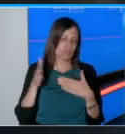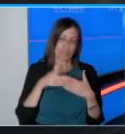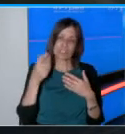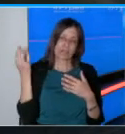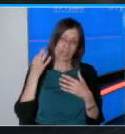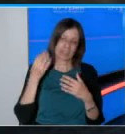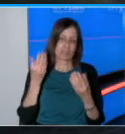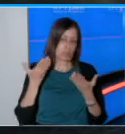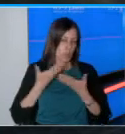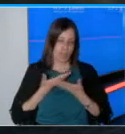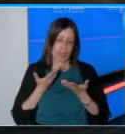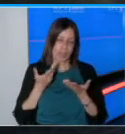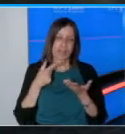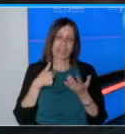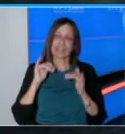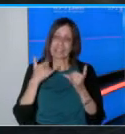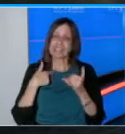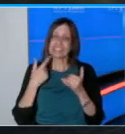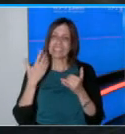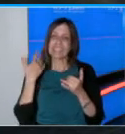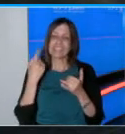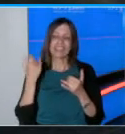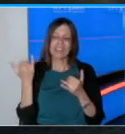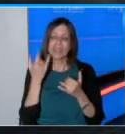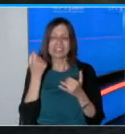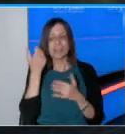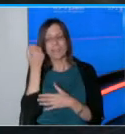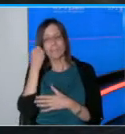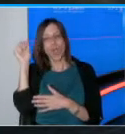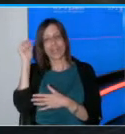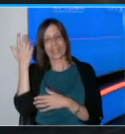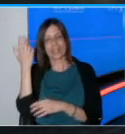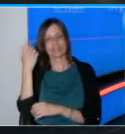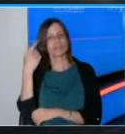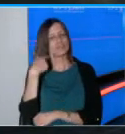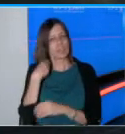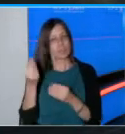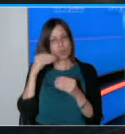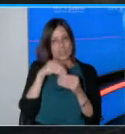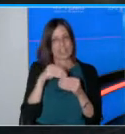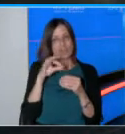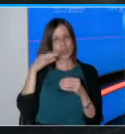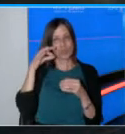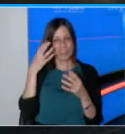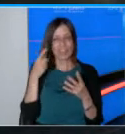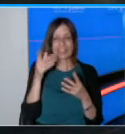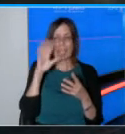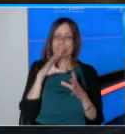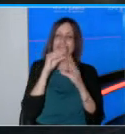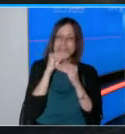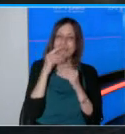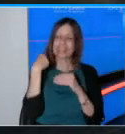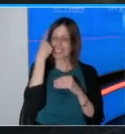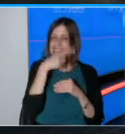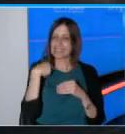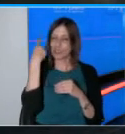מגניב ולגיטימי. אבל כן, אני תמיד הייתי קצת מורדת כזאת, אז כאילו... ואז אני מוסיף את הדובדבה על הקצפת, את גם מדברת על